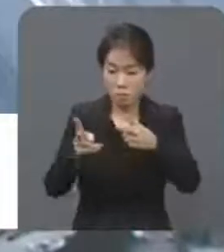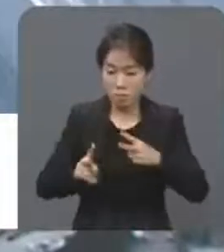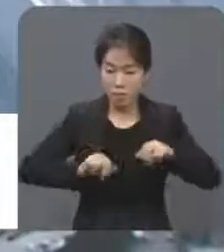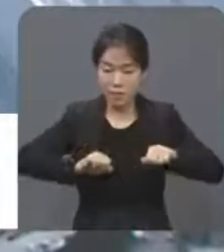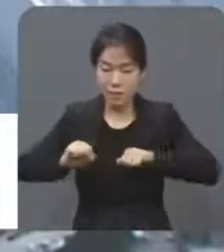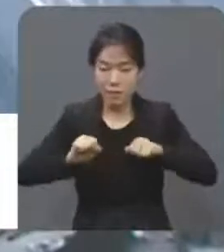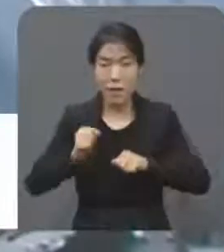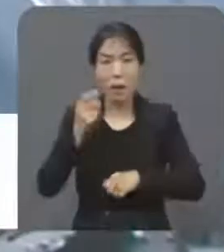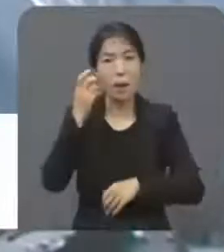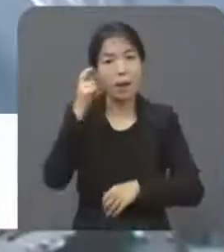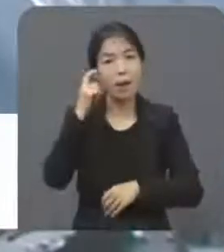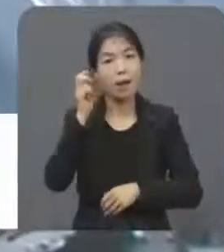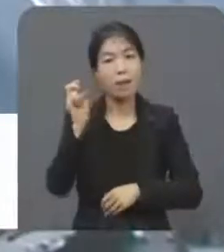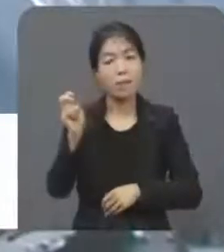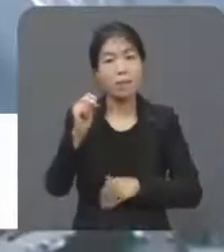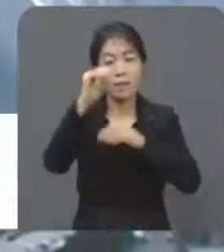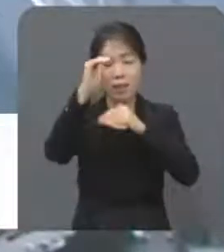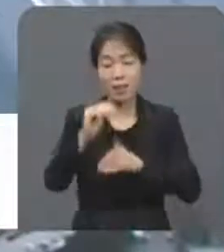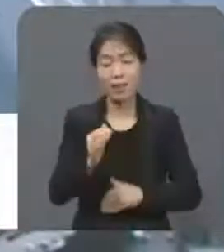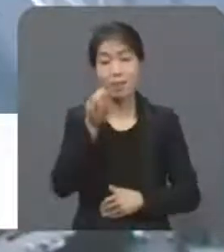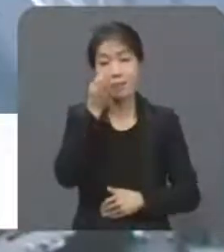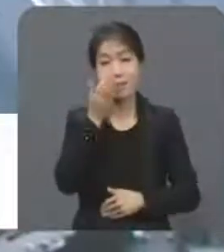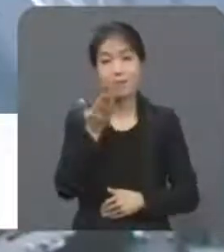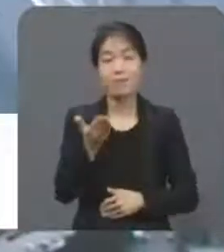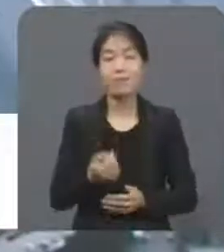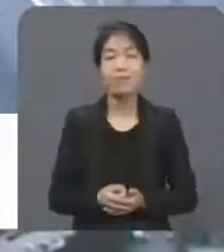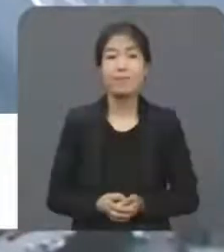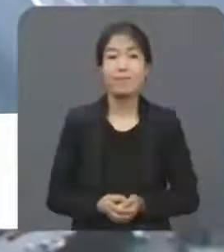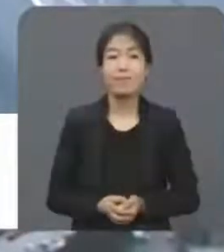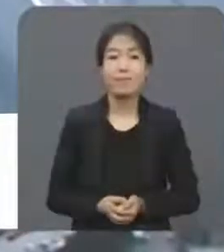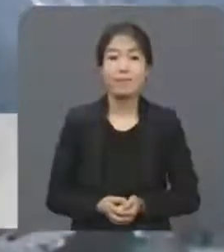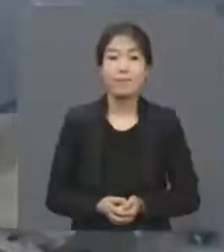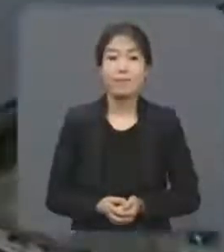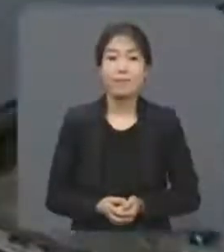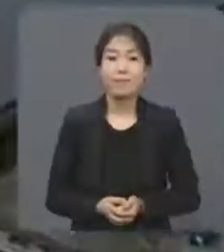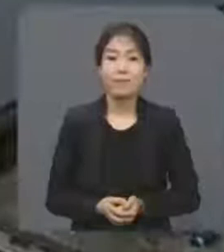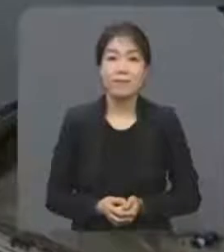활기를 띨 것으로 보입니다 보도에 김광진 기자 입니다